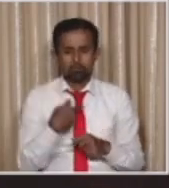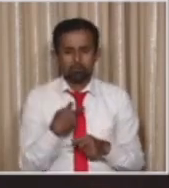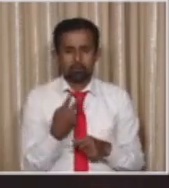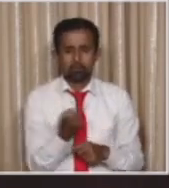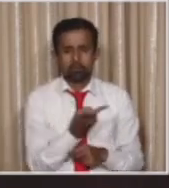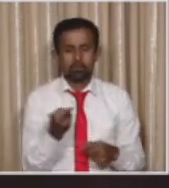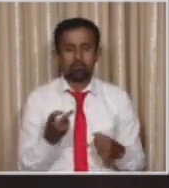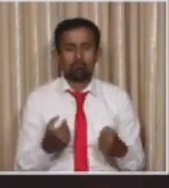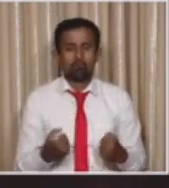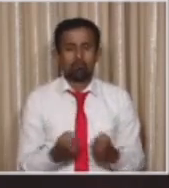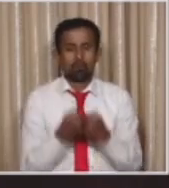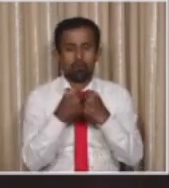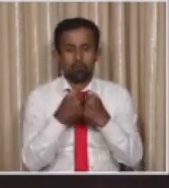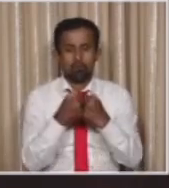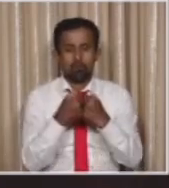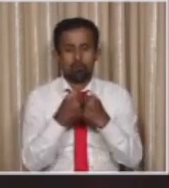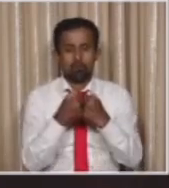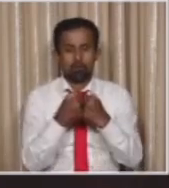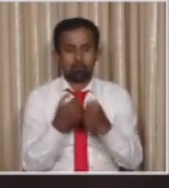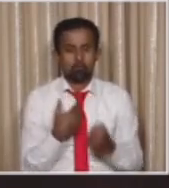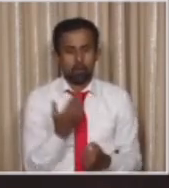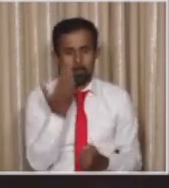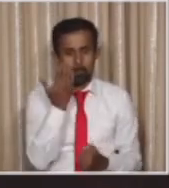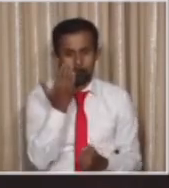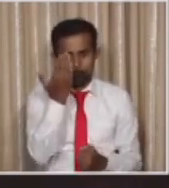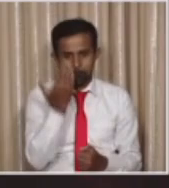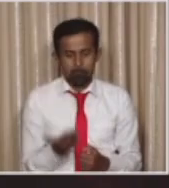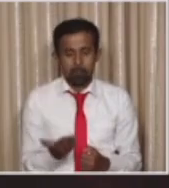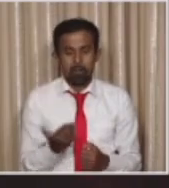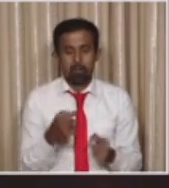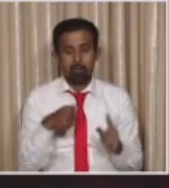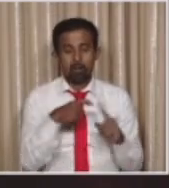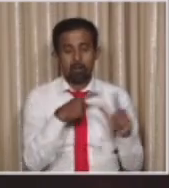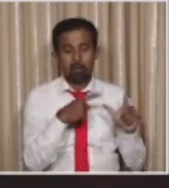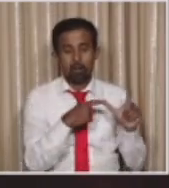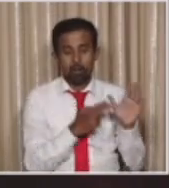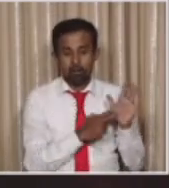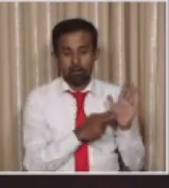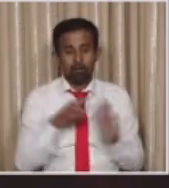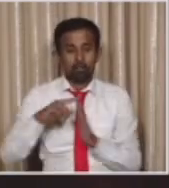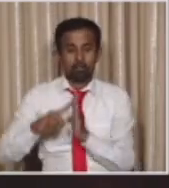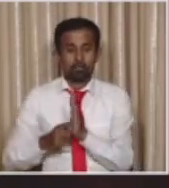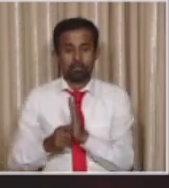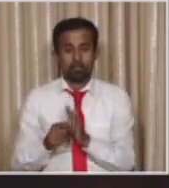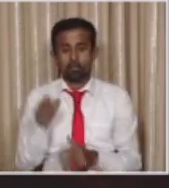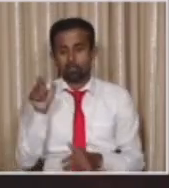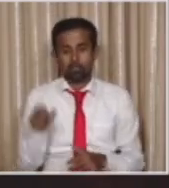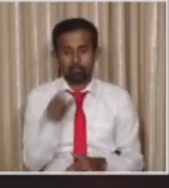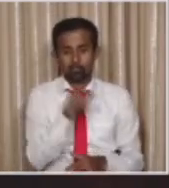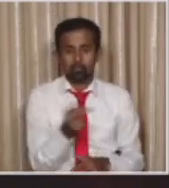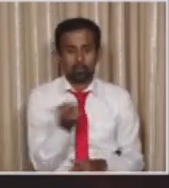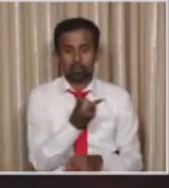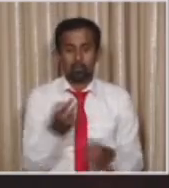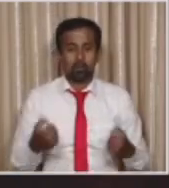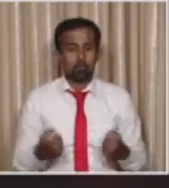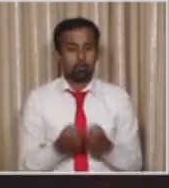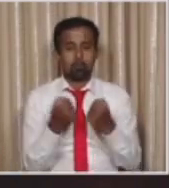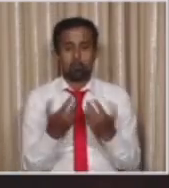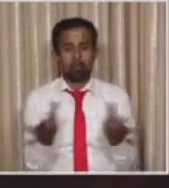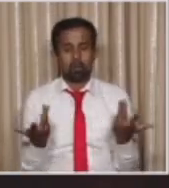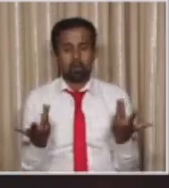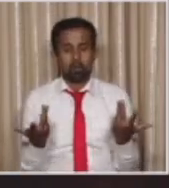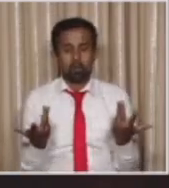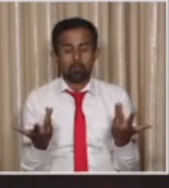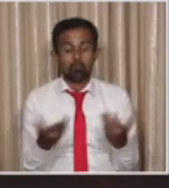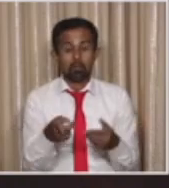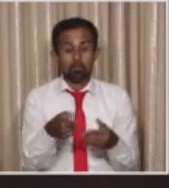ගැටීමක් ඇති වෙනවා මට පේන්නේ මේක කංචන විජේසේකරයි ජනක රත්නායකයි අතර අවුලක් නෙවෙයි මෙන්න මේ